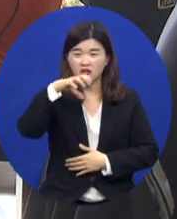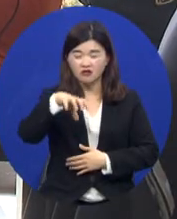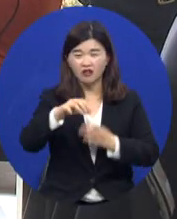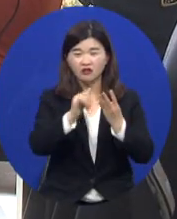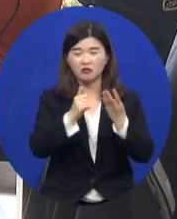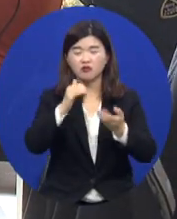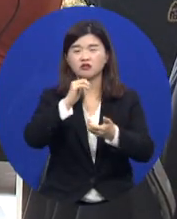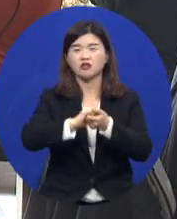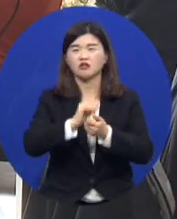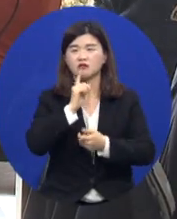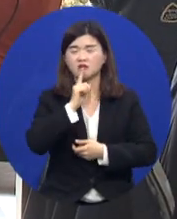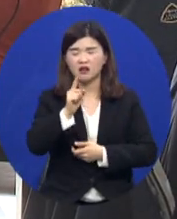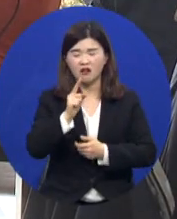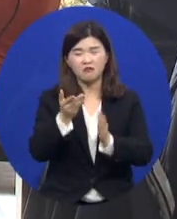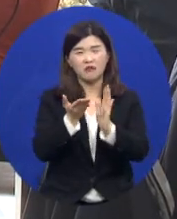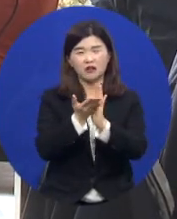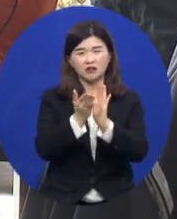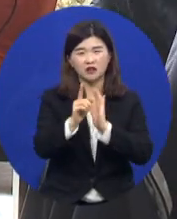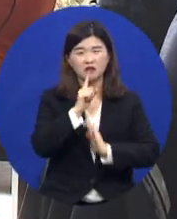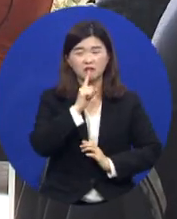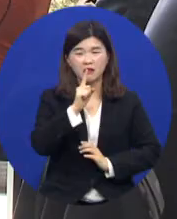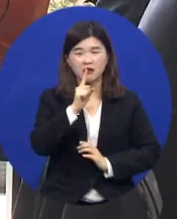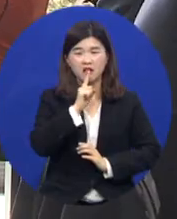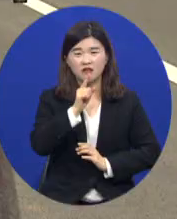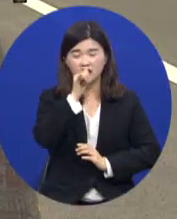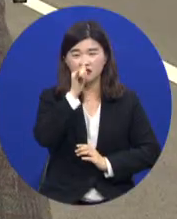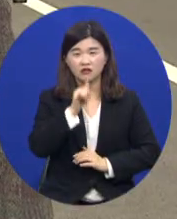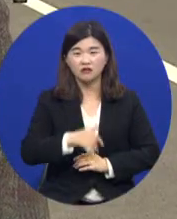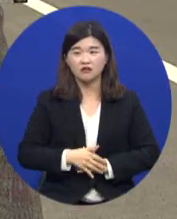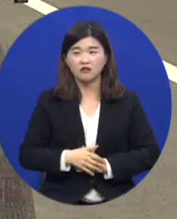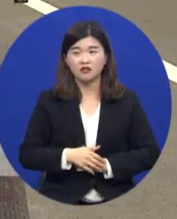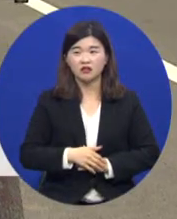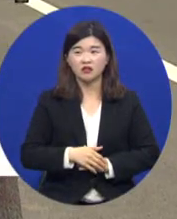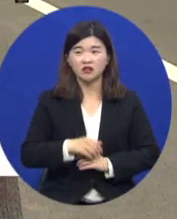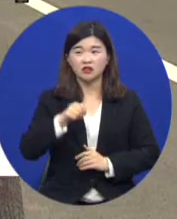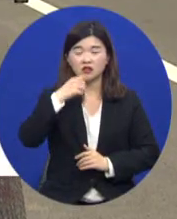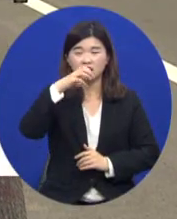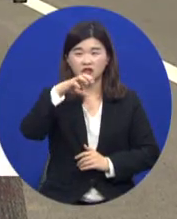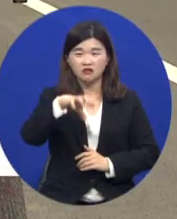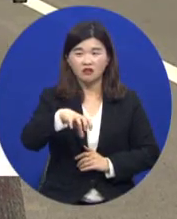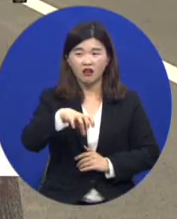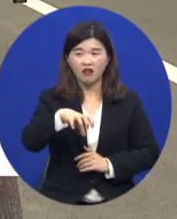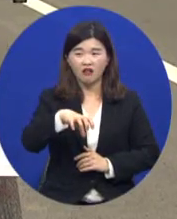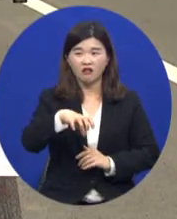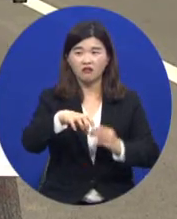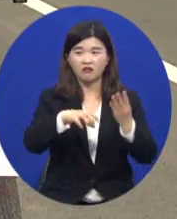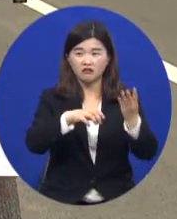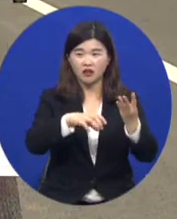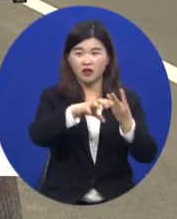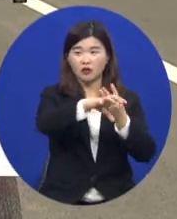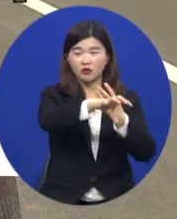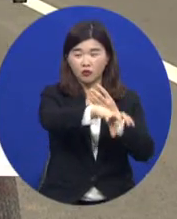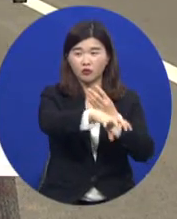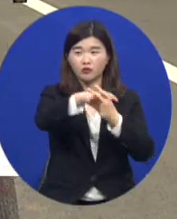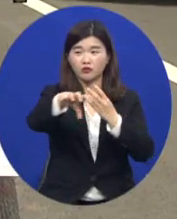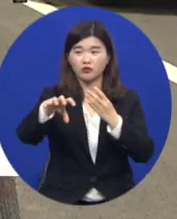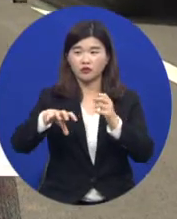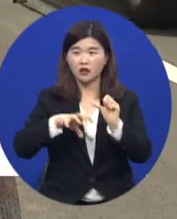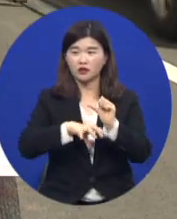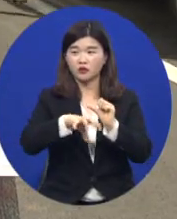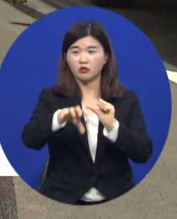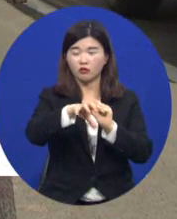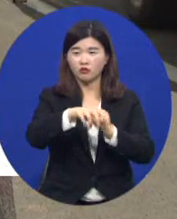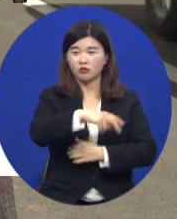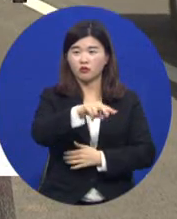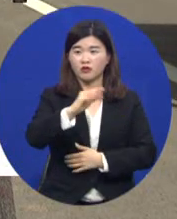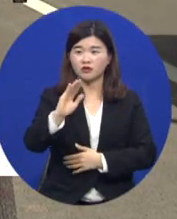4명으로 제한하는 건 앞뒤가 맞지 않는다는 지적입니다. 지금 식당에 5인 이상이 안 되기 때문에 4, 5군데를